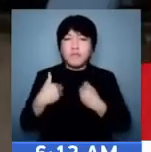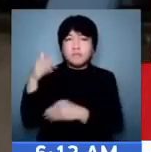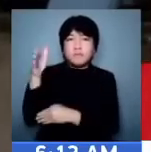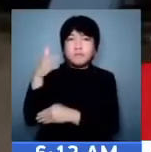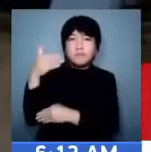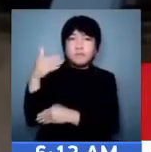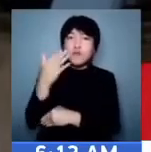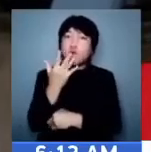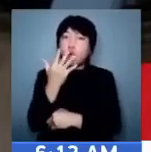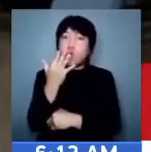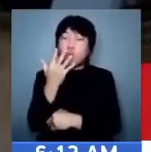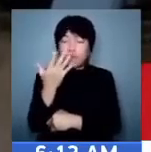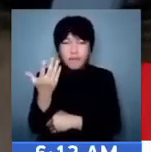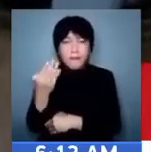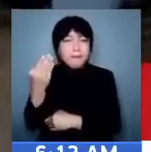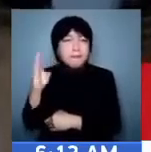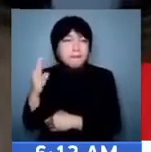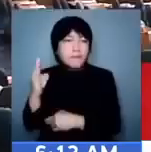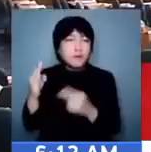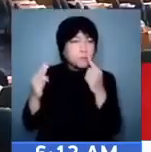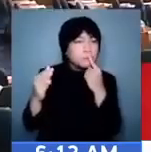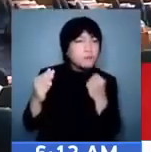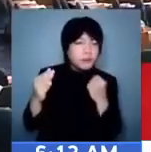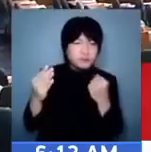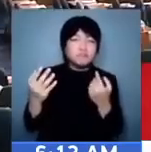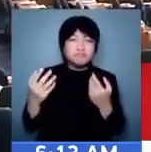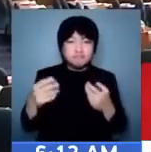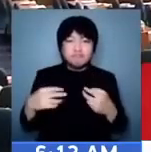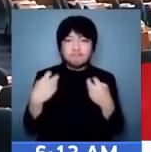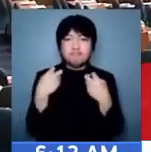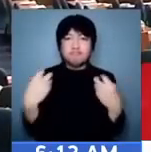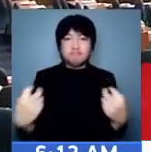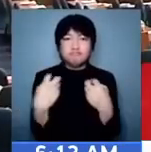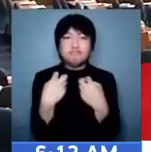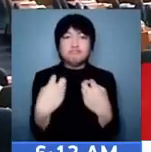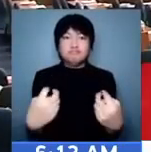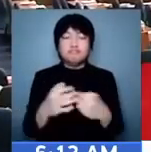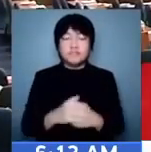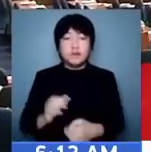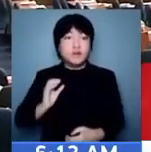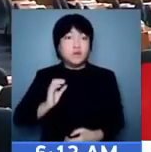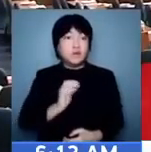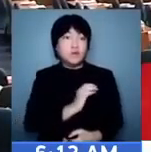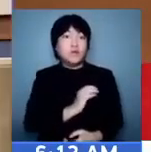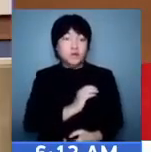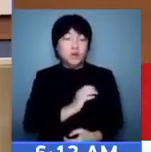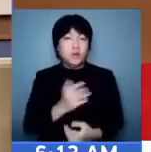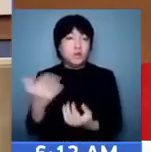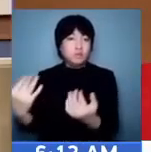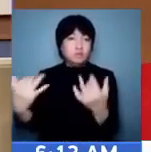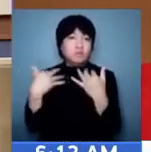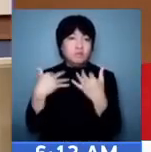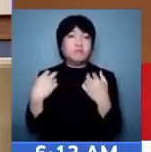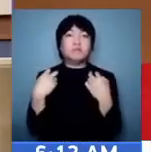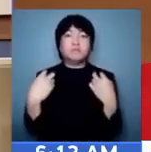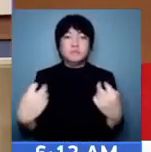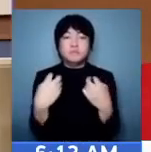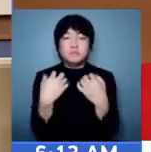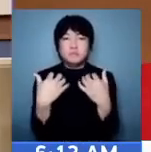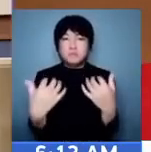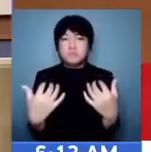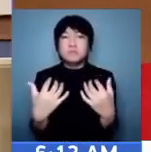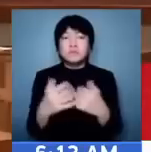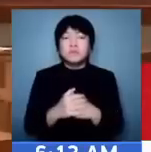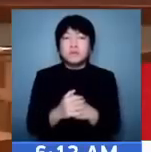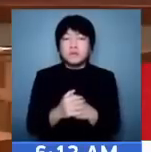sa LED screen ang mga larawan ng mga kongresista imbis na i-print. Bago makapasok sa session hall, kailangan muna magpakita ng